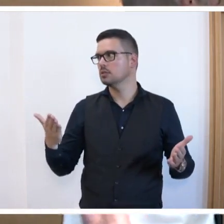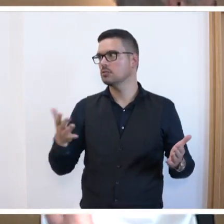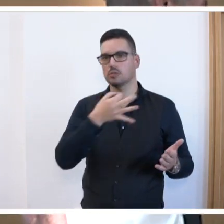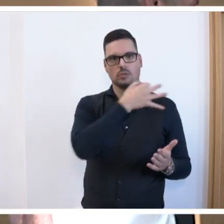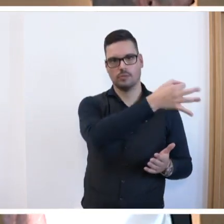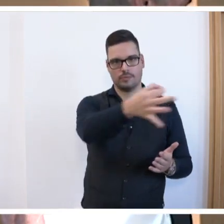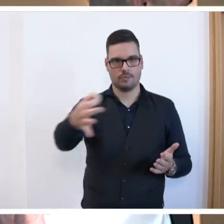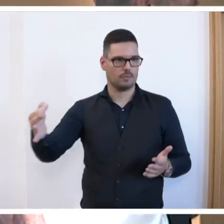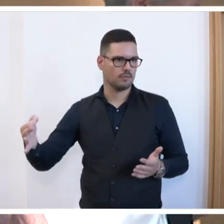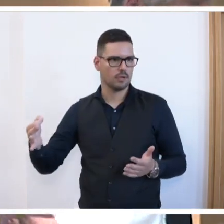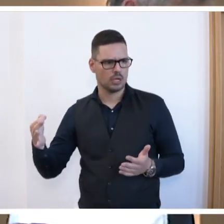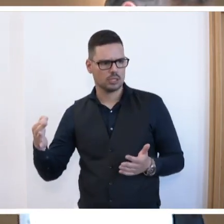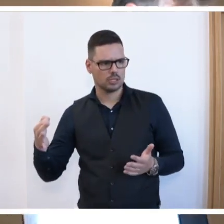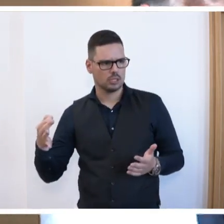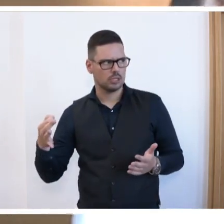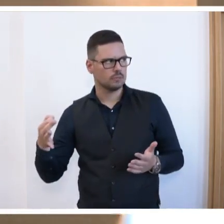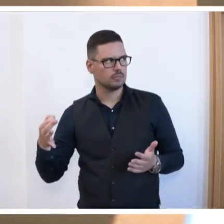fragen würde,